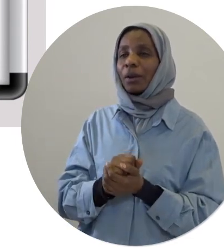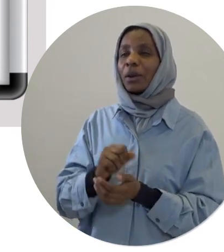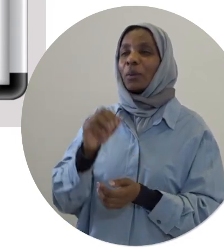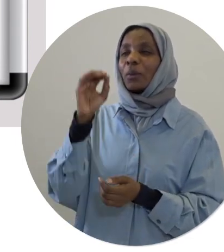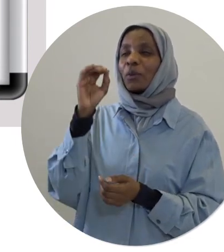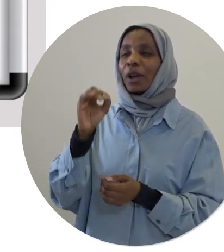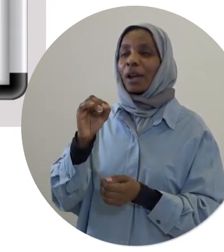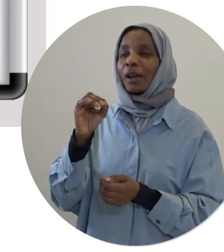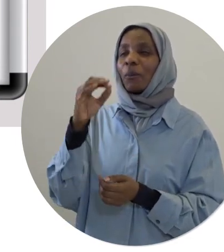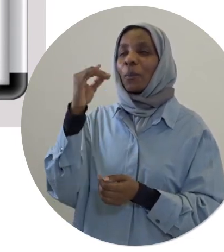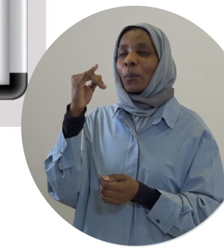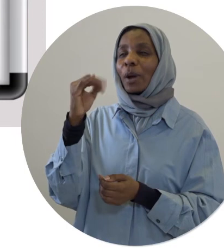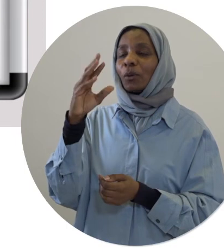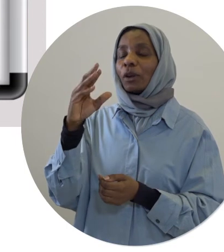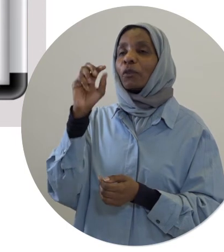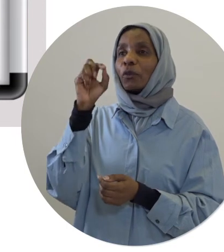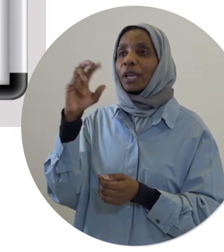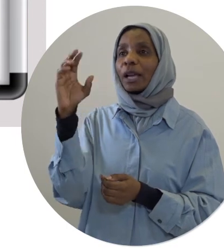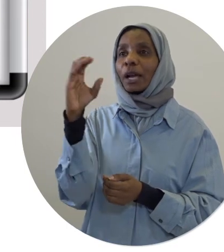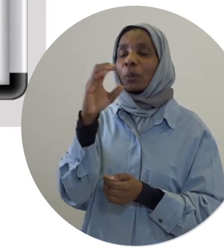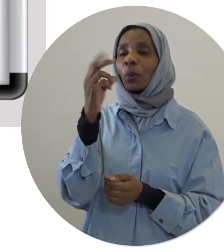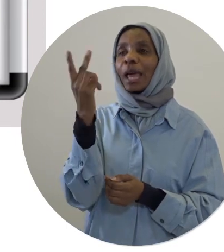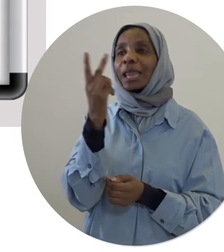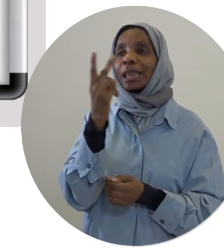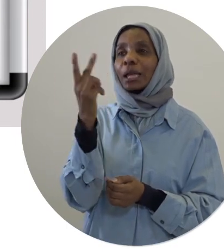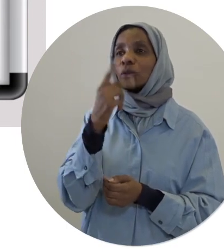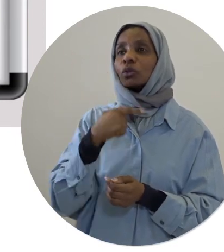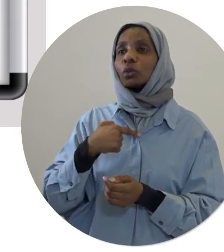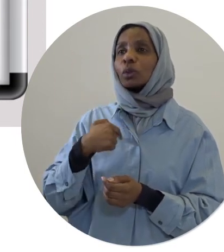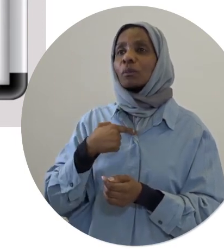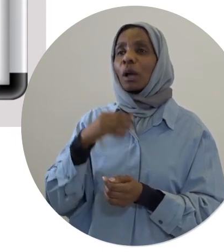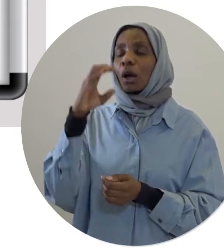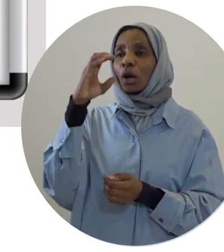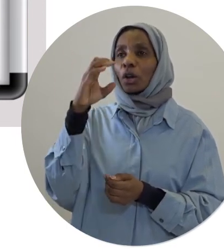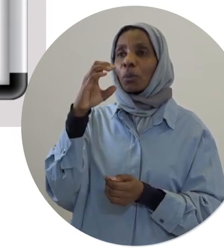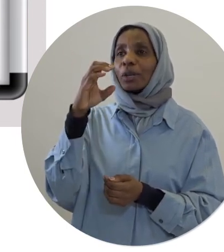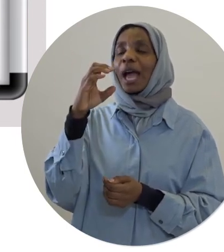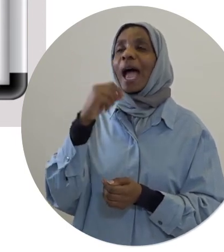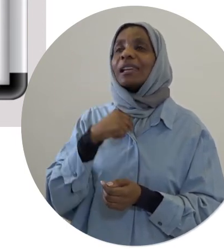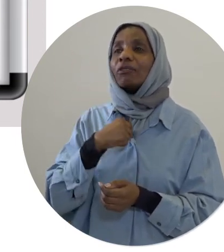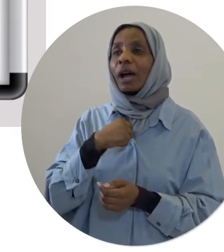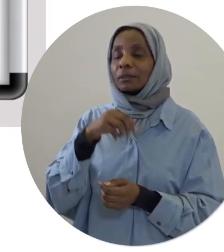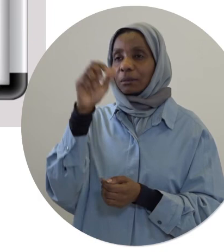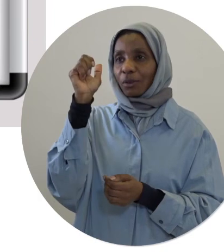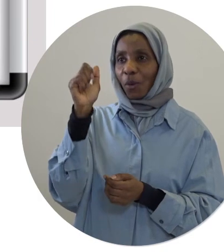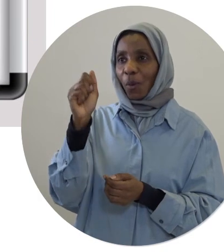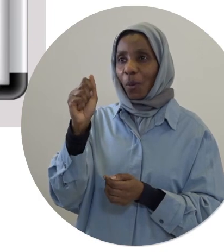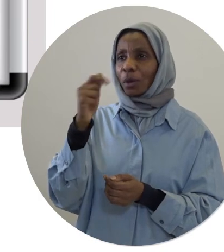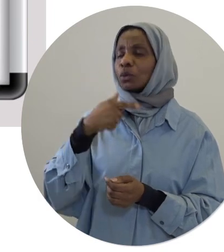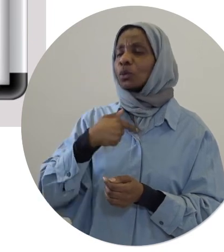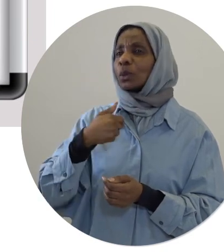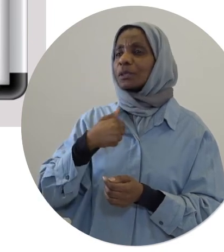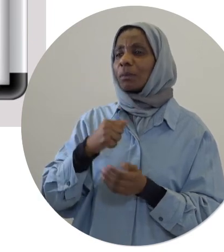أليفاتي أحادي الهيدروكسيل يحتوي على ذرتين كربون. ما هو الكحول الأليفاتي المحتوي على ذرتين